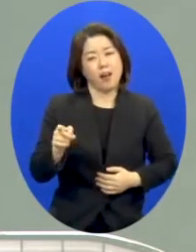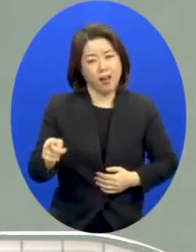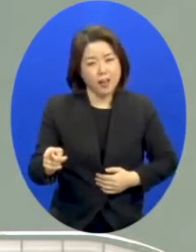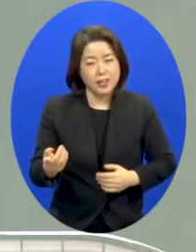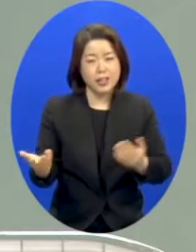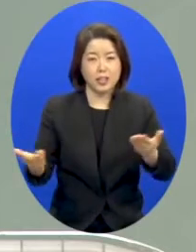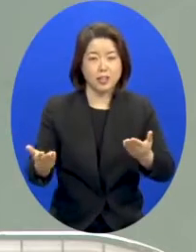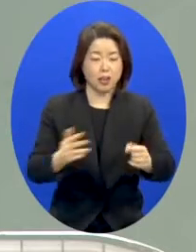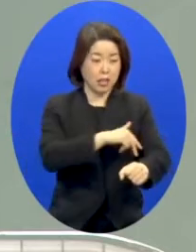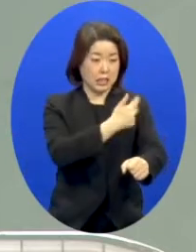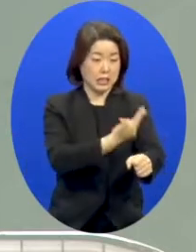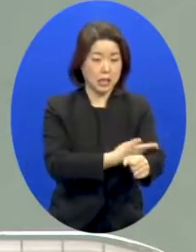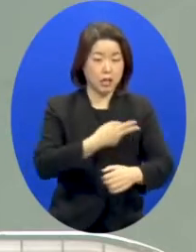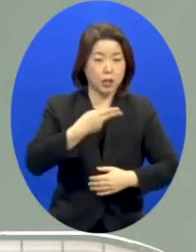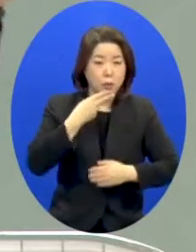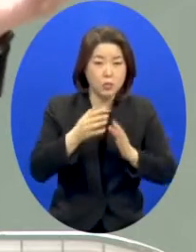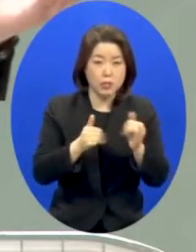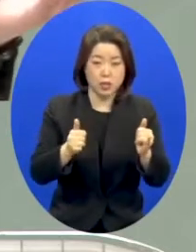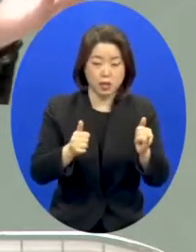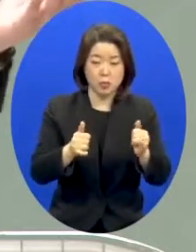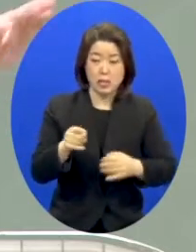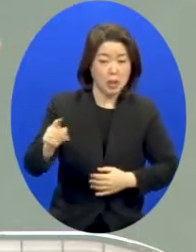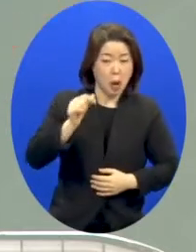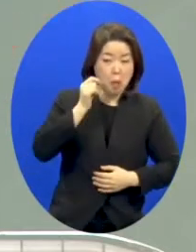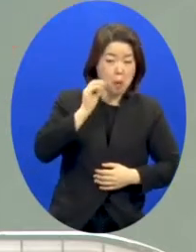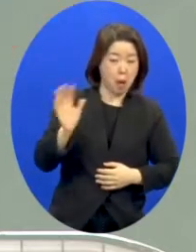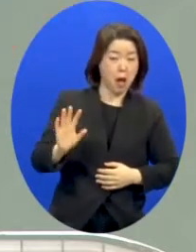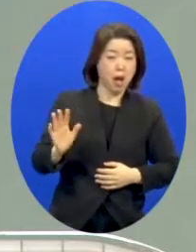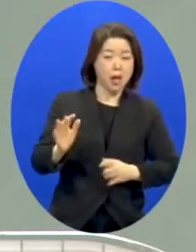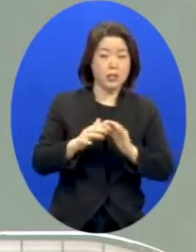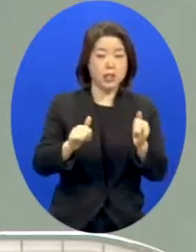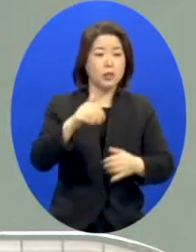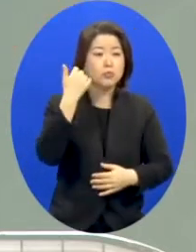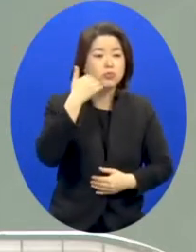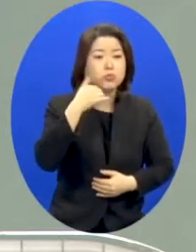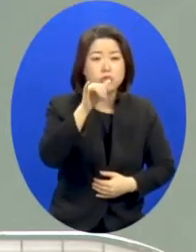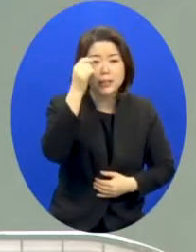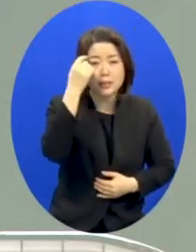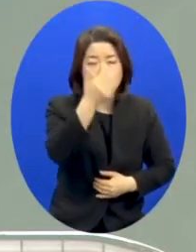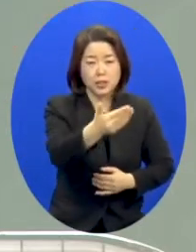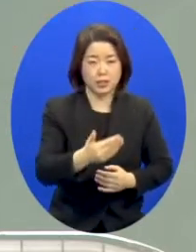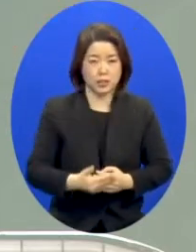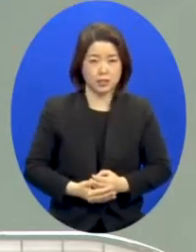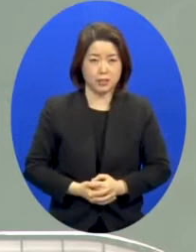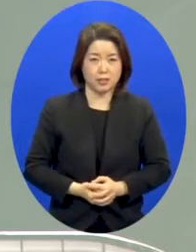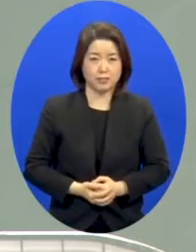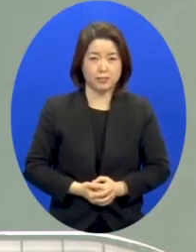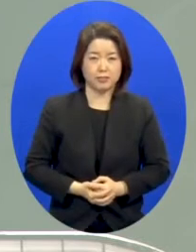자격이 없는 사람 그거 못하겠다는 사람이 우리 중에 누가 있겠냐 말입니다